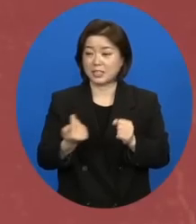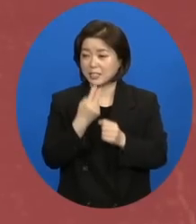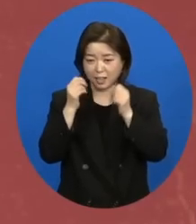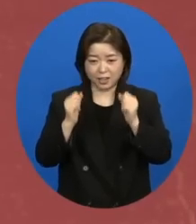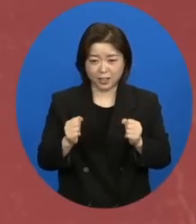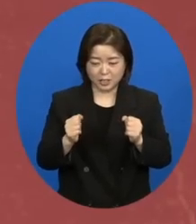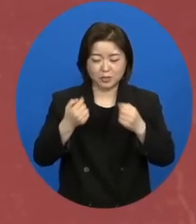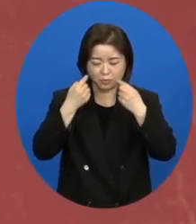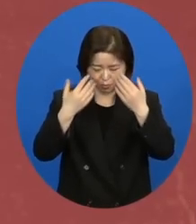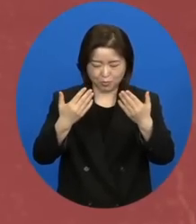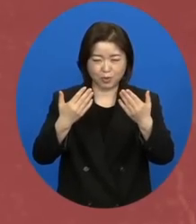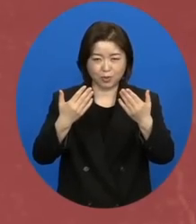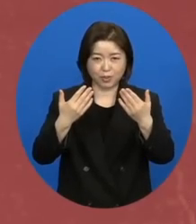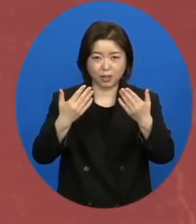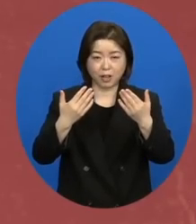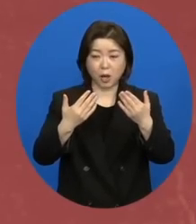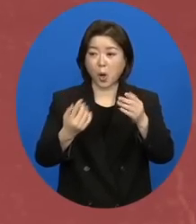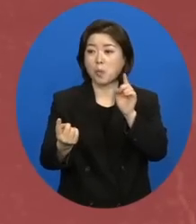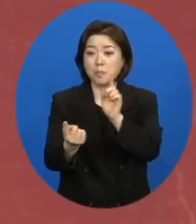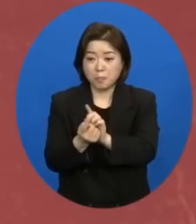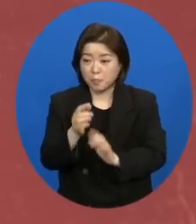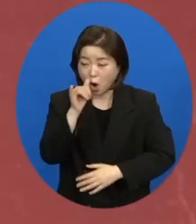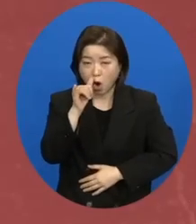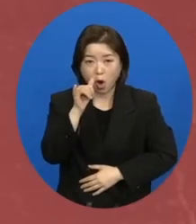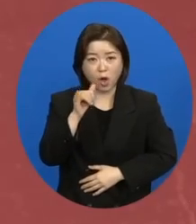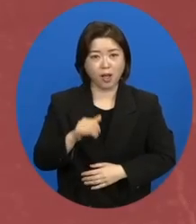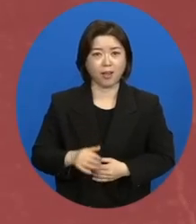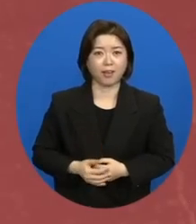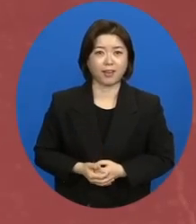살아계신 건 분명한데 만났냐고.